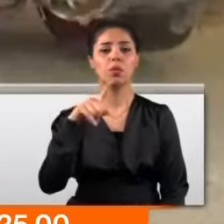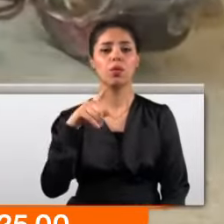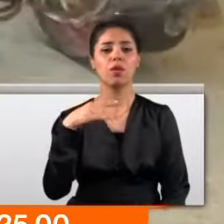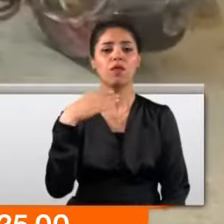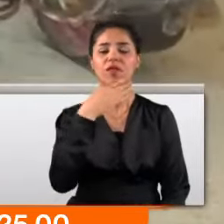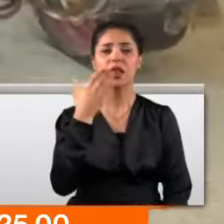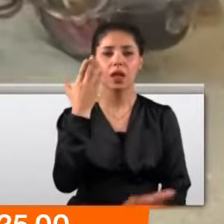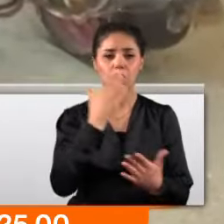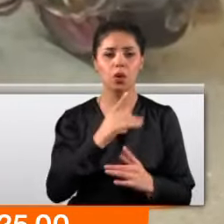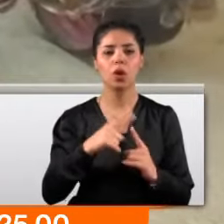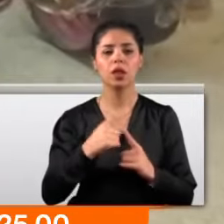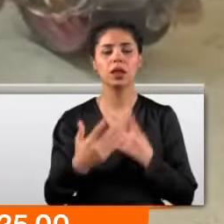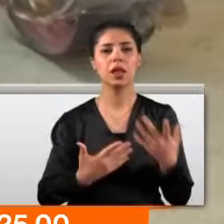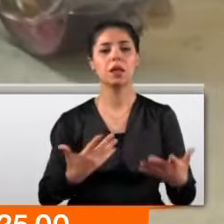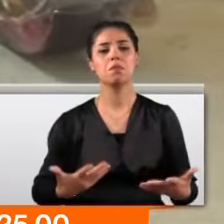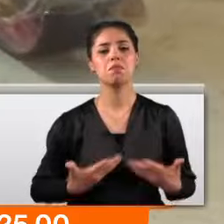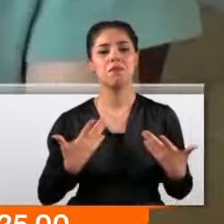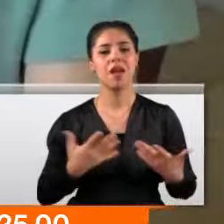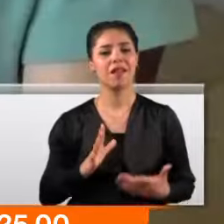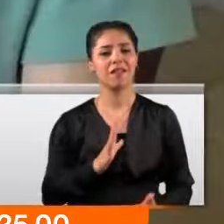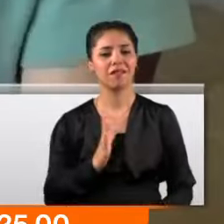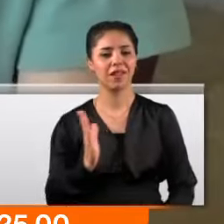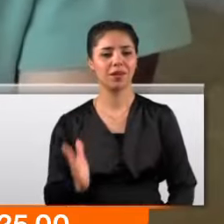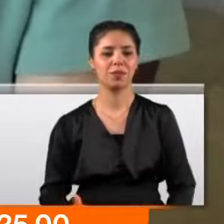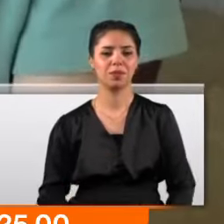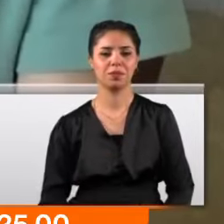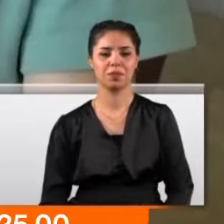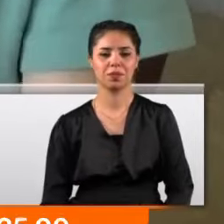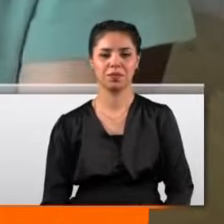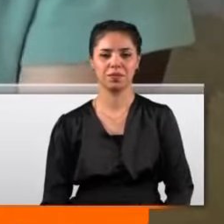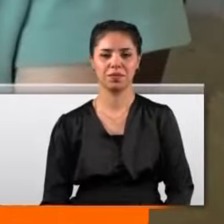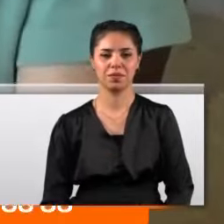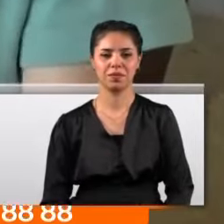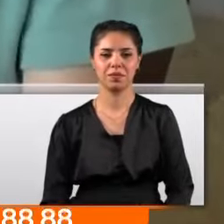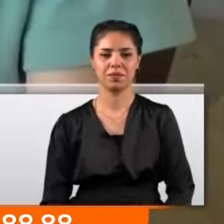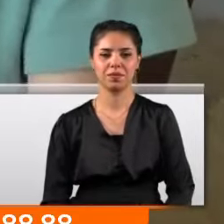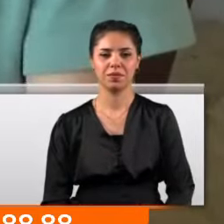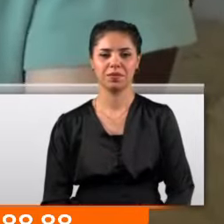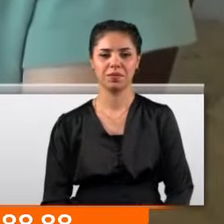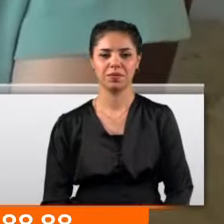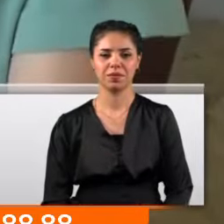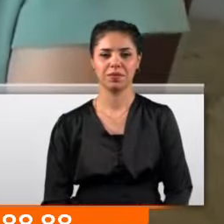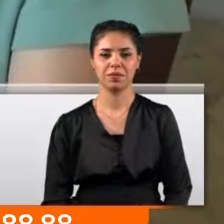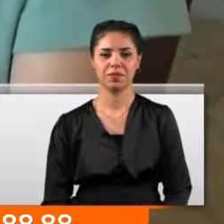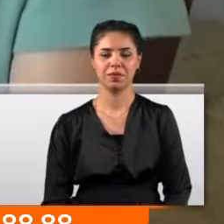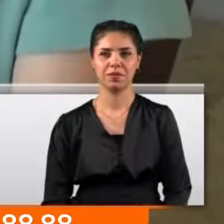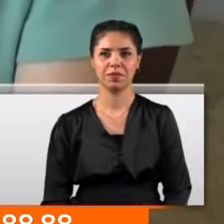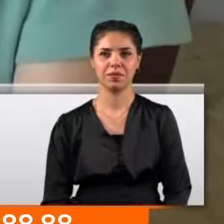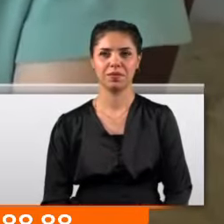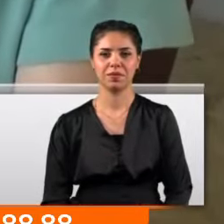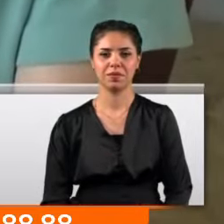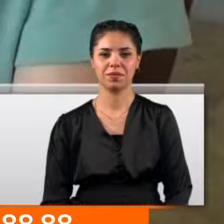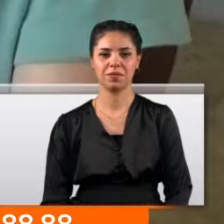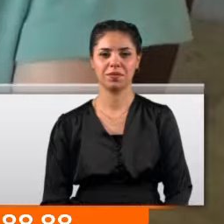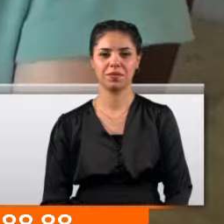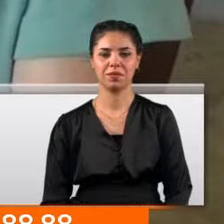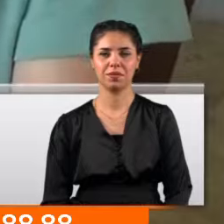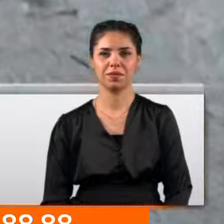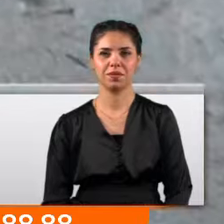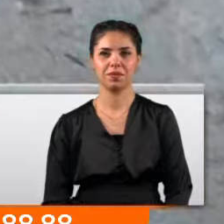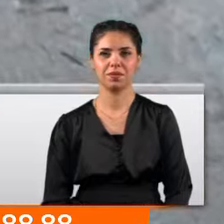imkansızlıklar teknolojiye merakının önüne geçemedi. Küçükken oyuncak alamıyordum. İmkanlarımız yoktu. Kendi oyuncağımı